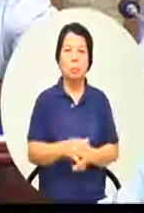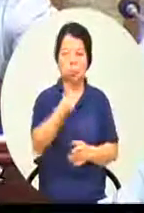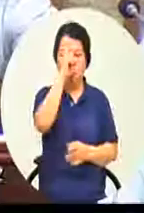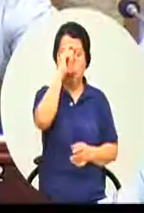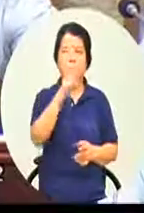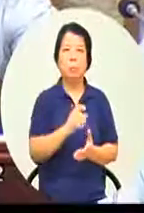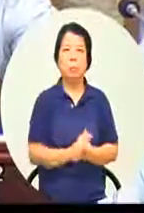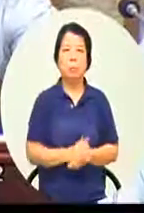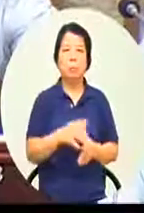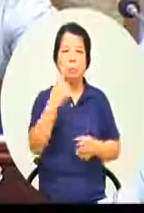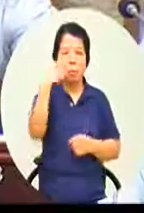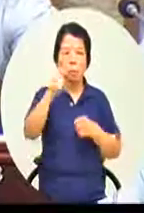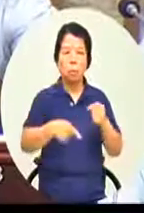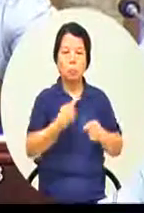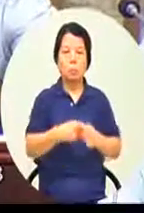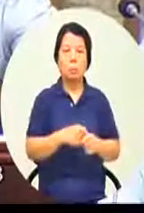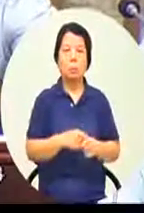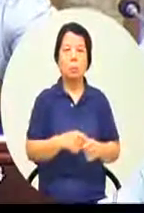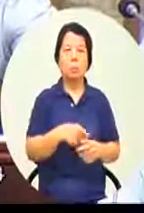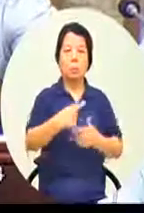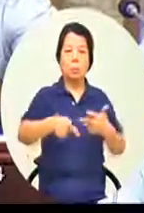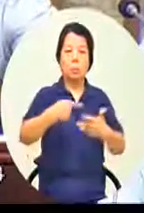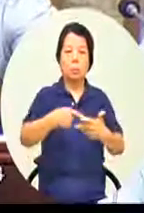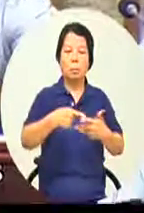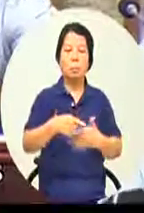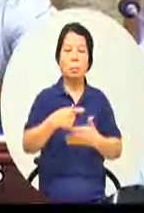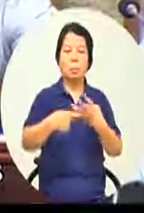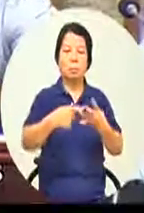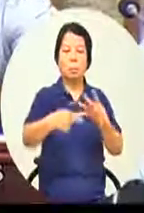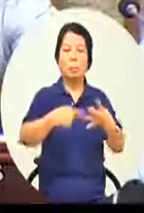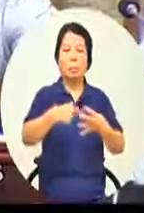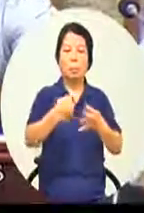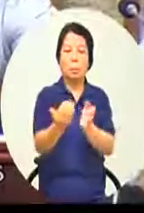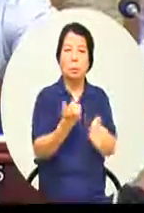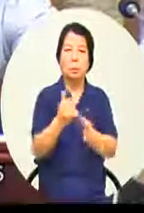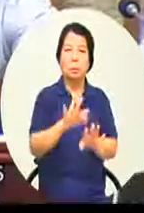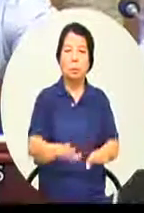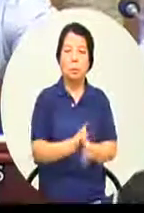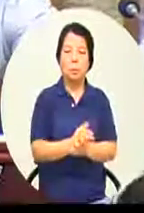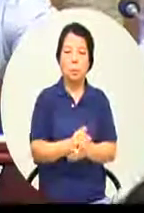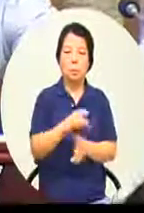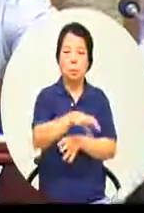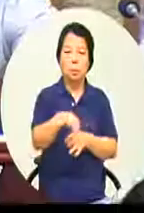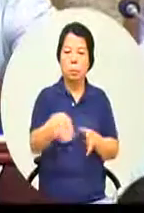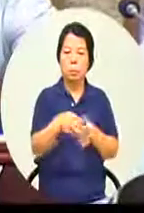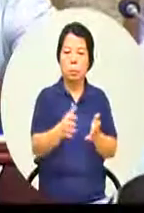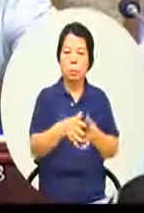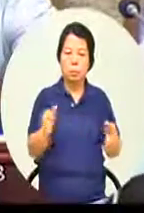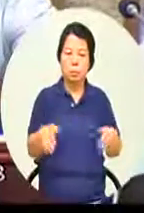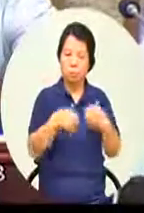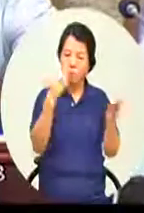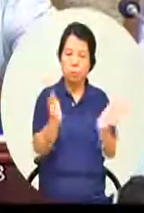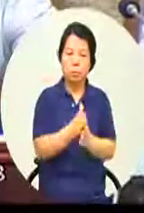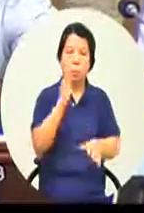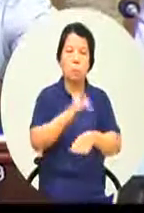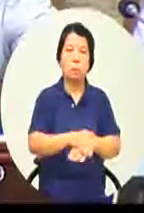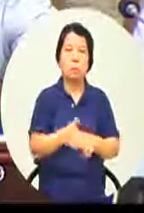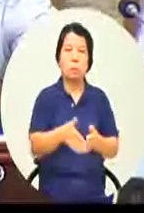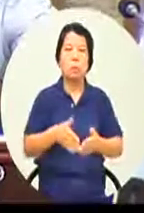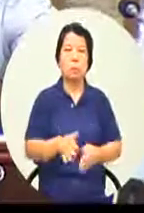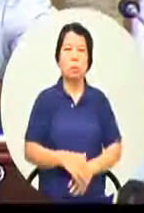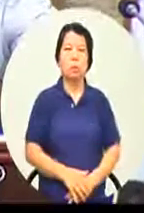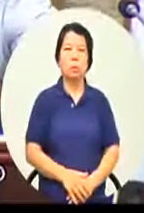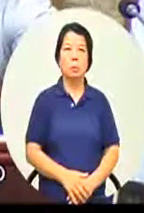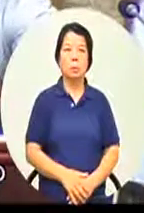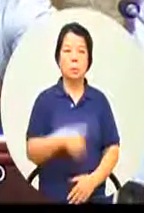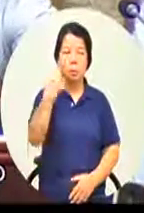在明年春节前，先把刚刚讲的第一部分跟营运有关的这一部分先把它完成。那持续接续在